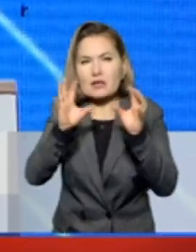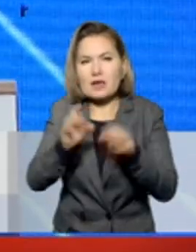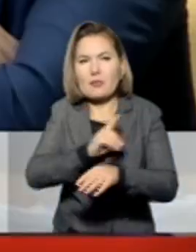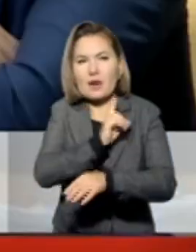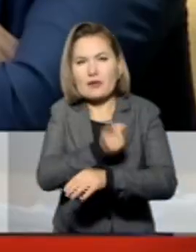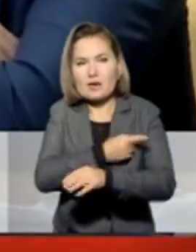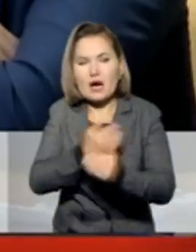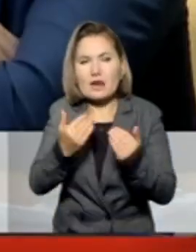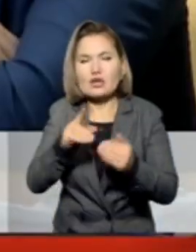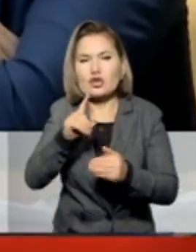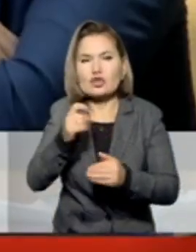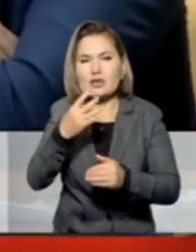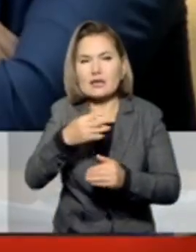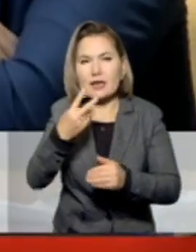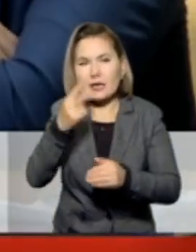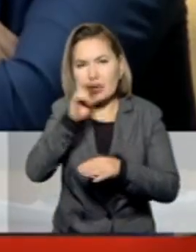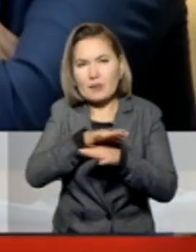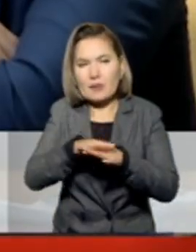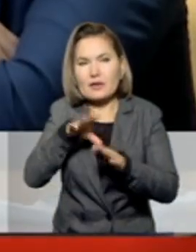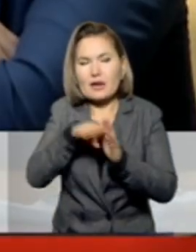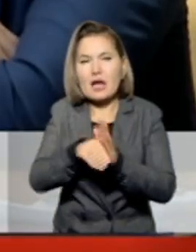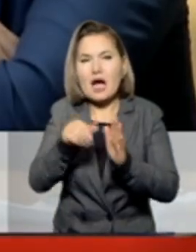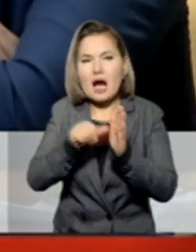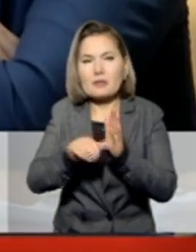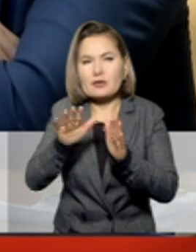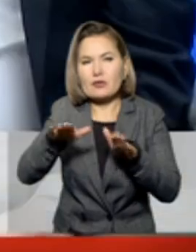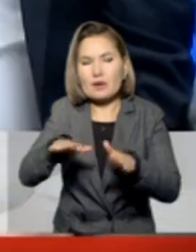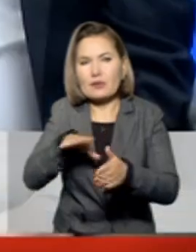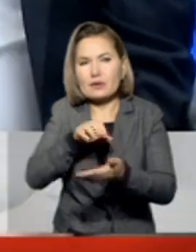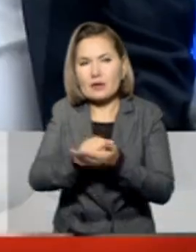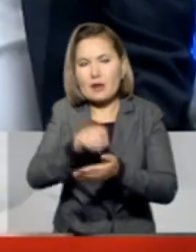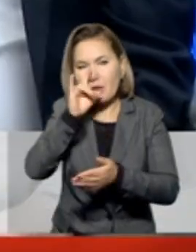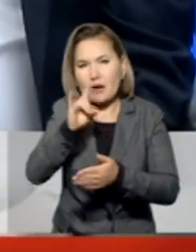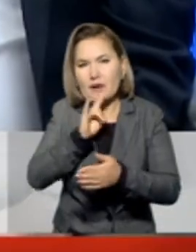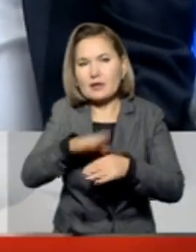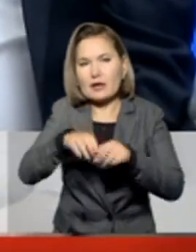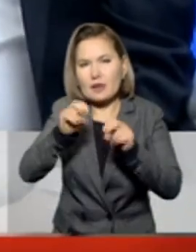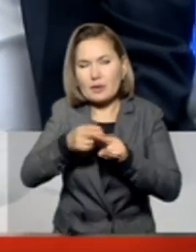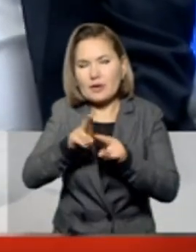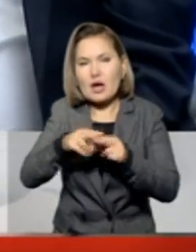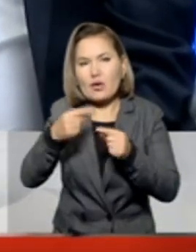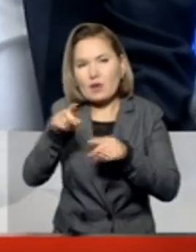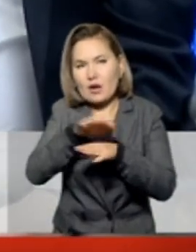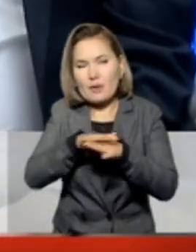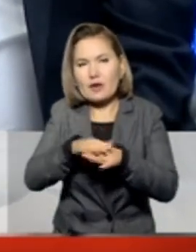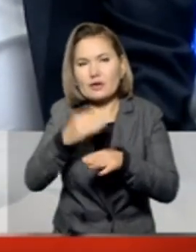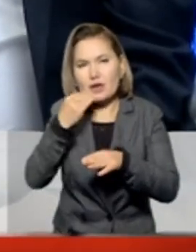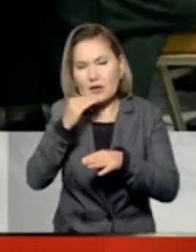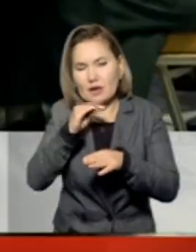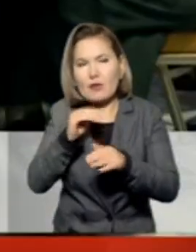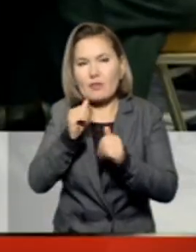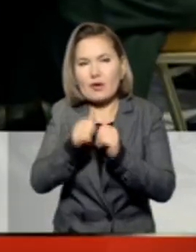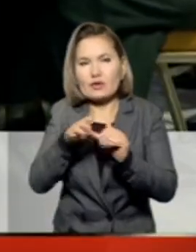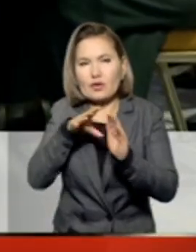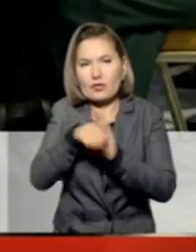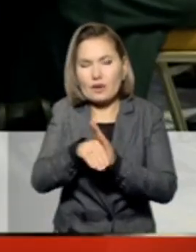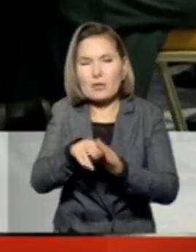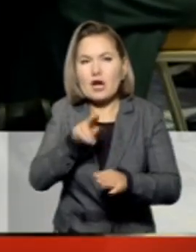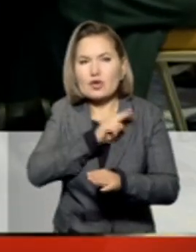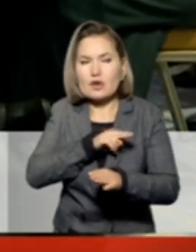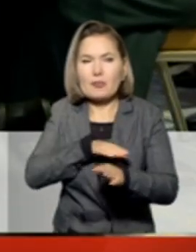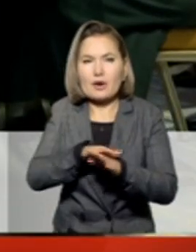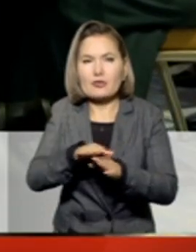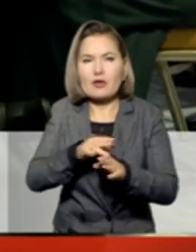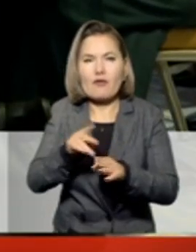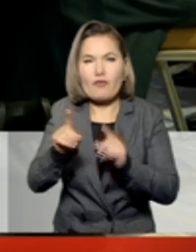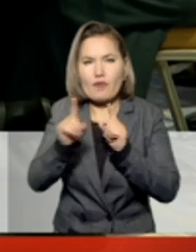бойынша қазір 142 елдің ішінде 65-ші орындамыз. Қазақстандық мамандар да өзге елдердің озық тәжірибесін форум аясында зерттейді.